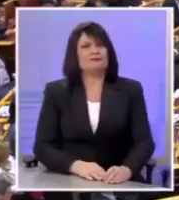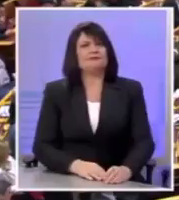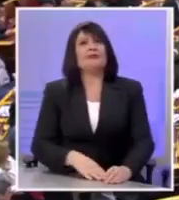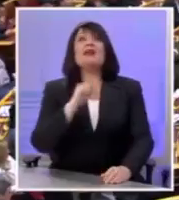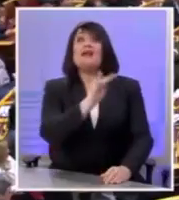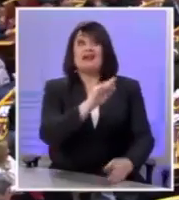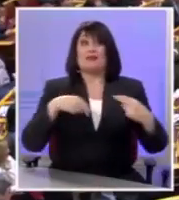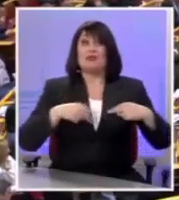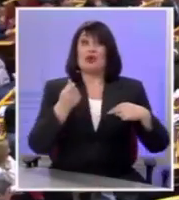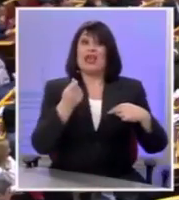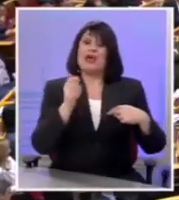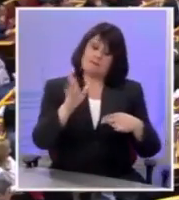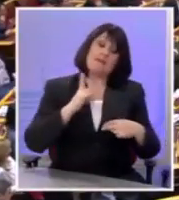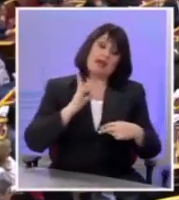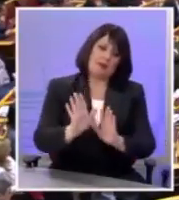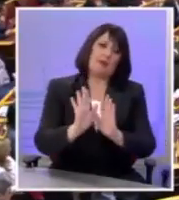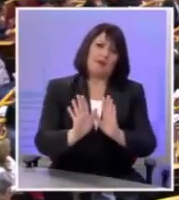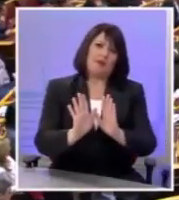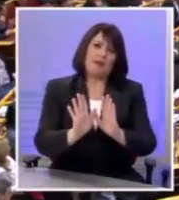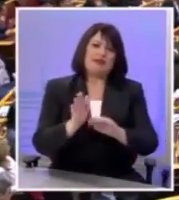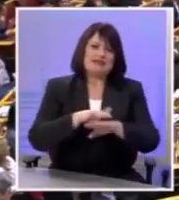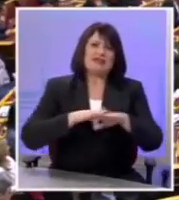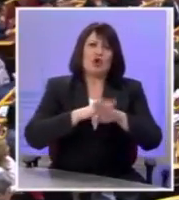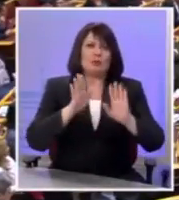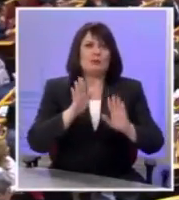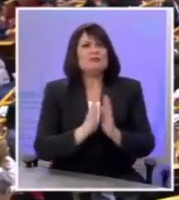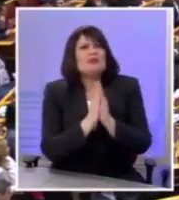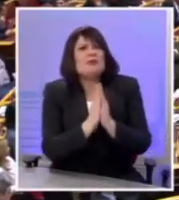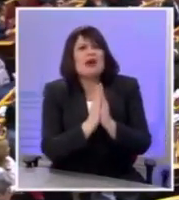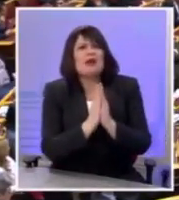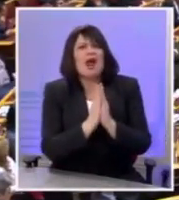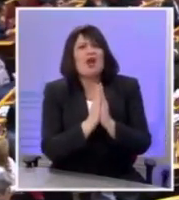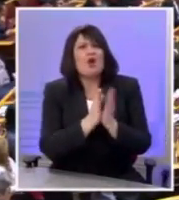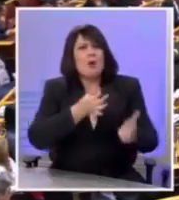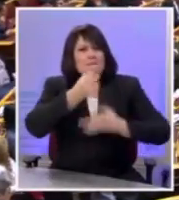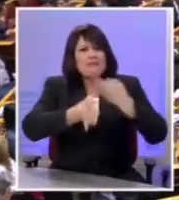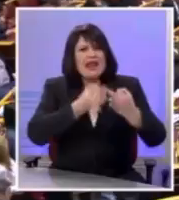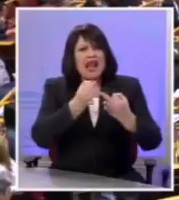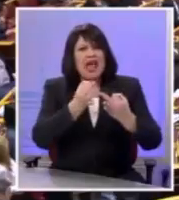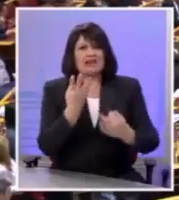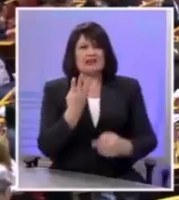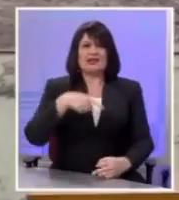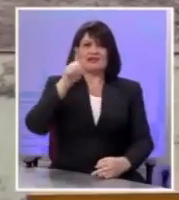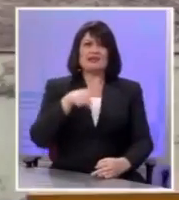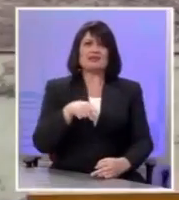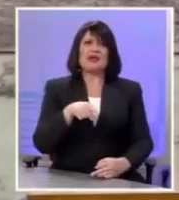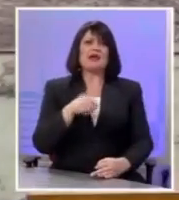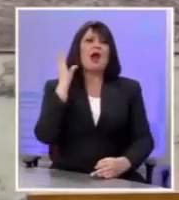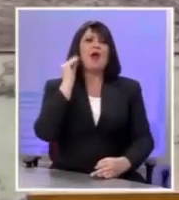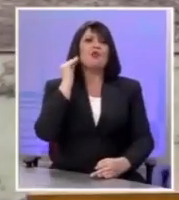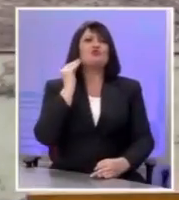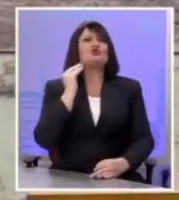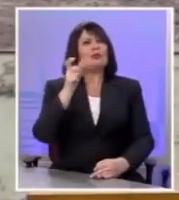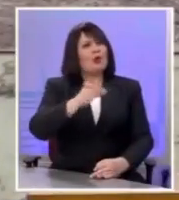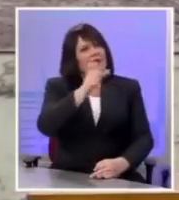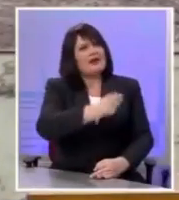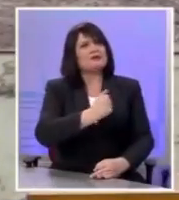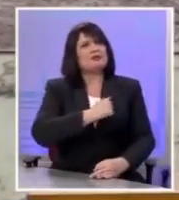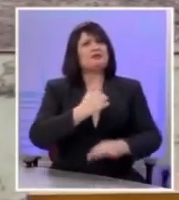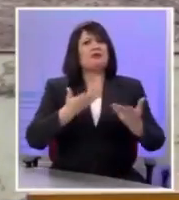Τσακαλώτο, πρόβλημα. Μισό λεπτό, κύριε Τσακαλώτο, με συγχωρείτε. Σας παρακαλώ. Επί 4 μέρες ακούστηκαν όλες οι